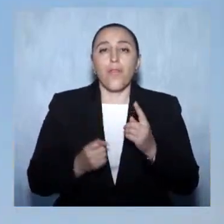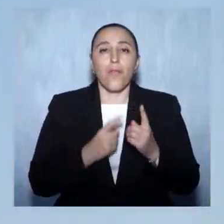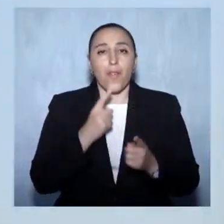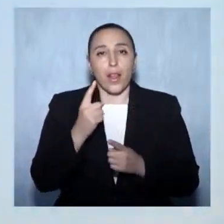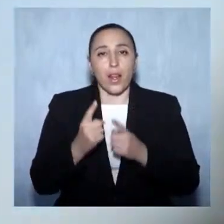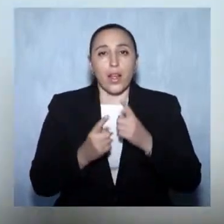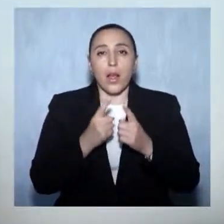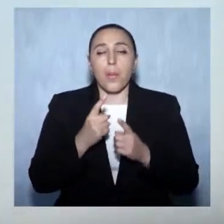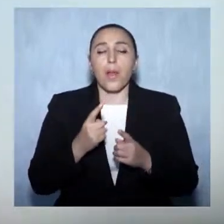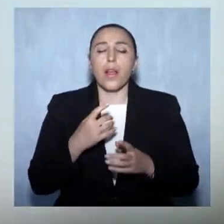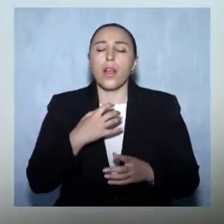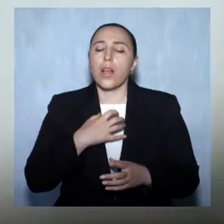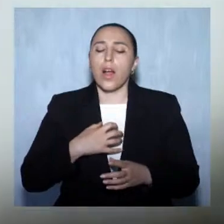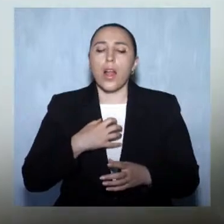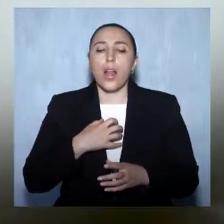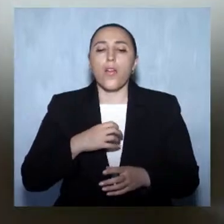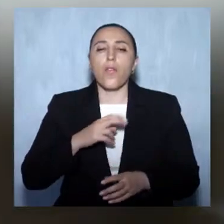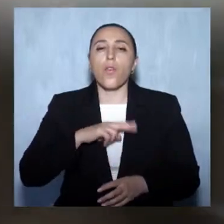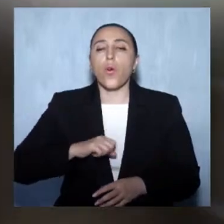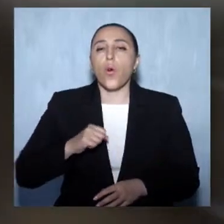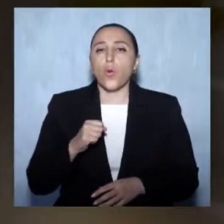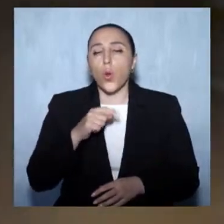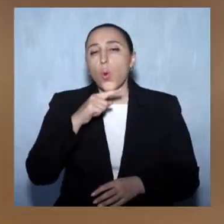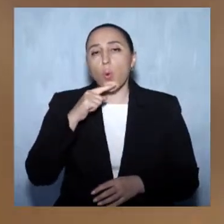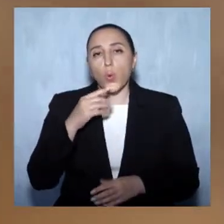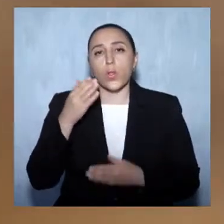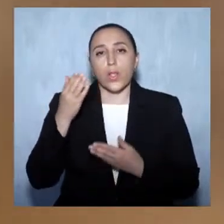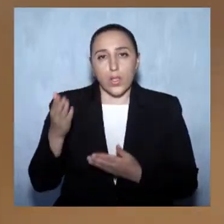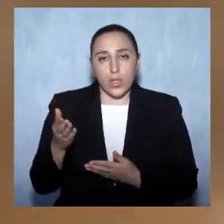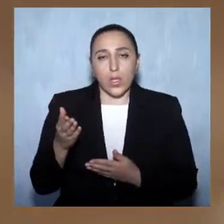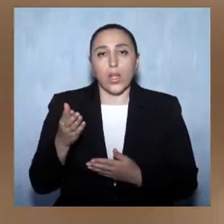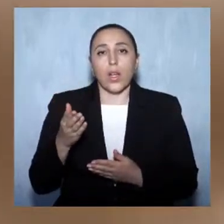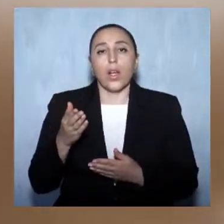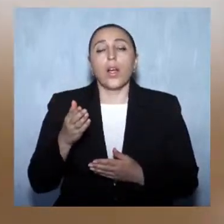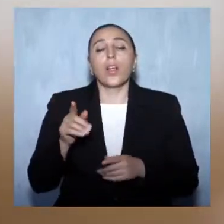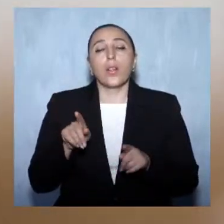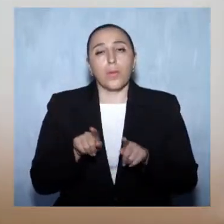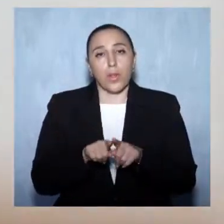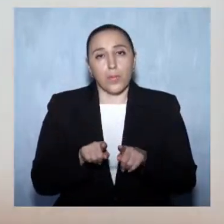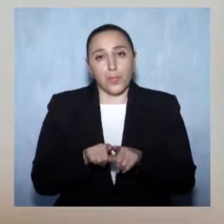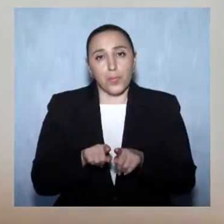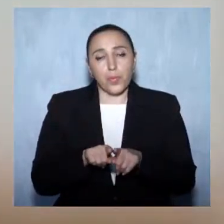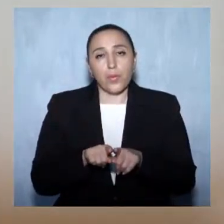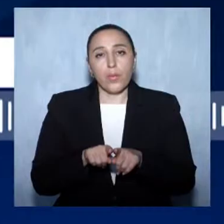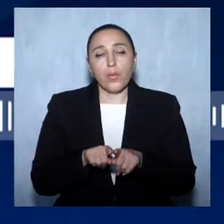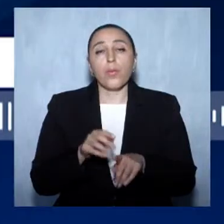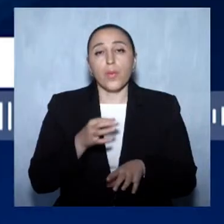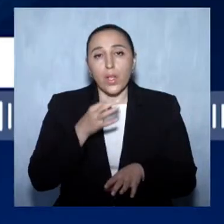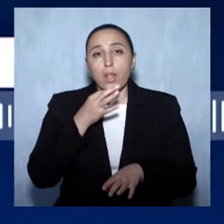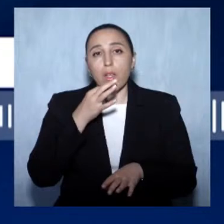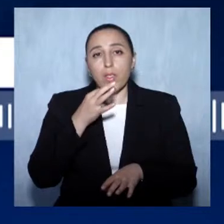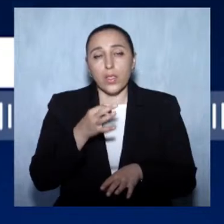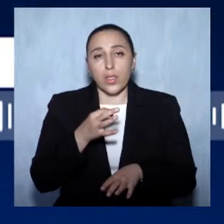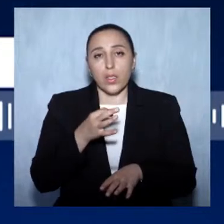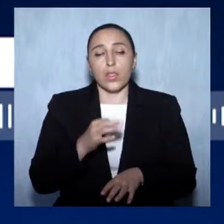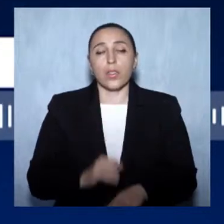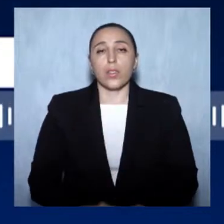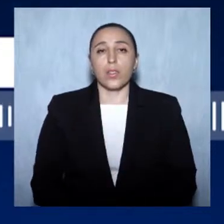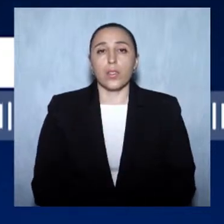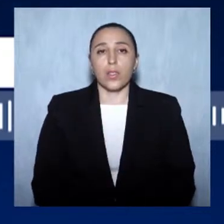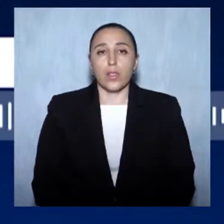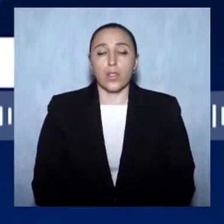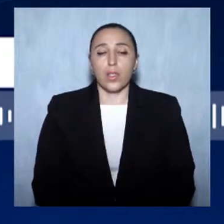վերականգնման առանցքային գործընկերը շարունակում է մնալ Ռուսաստանը, մեկնաբանը միևնույն ժամանակ ընդգծում է։ Դարձյալ այստեղ կա